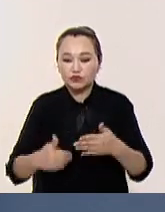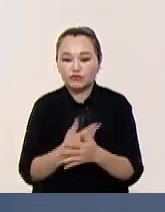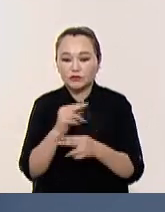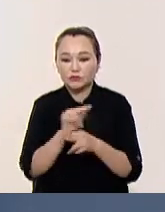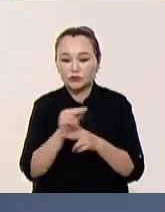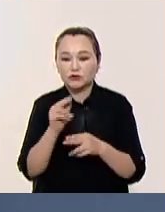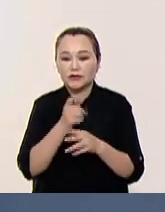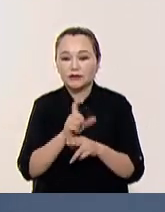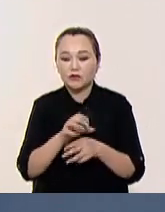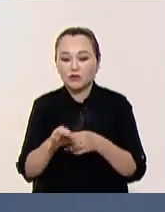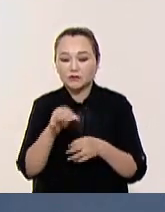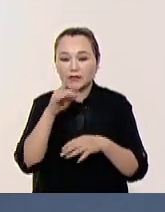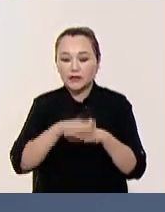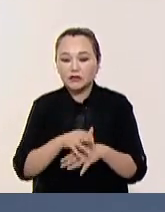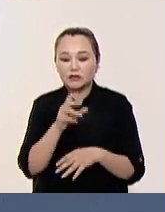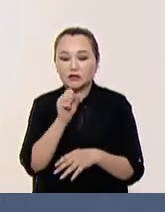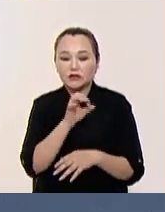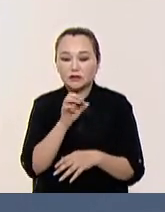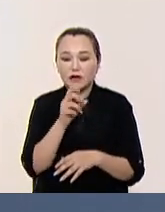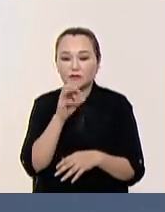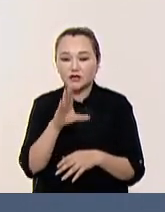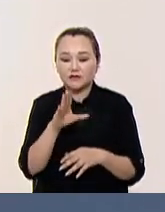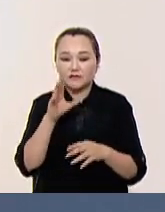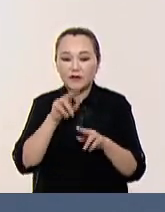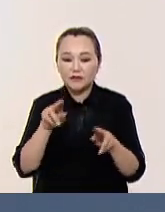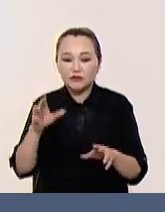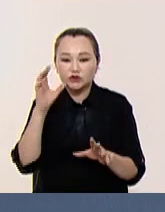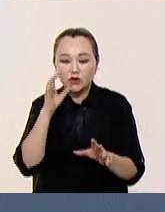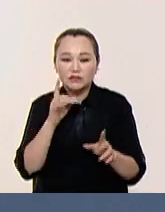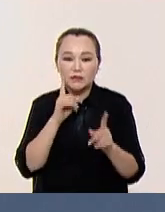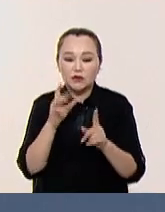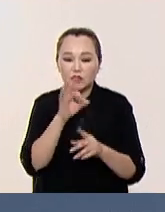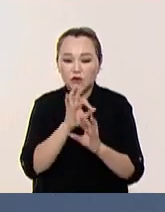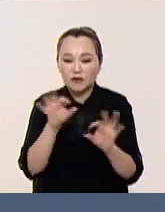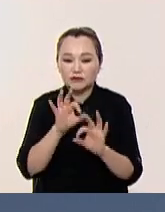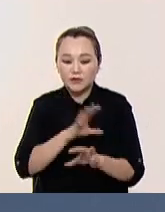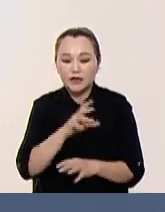Серік Шапкенов мәжілісте өткен парламенттік тыңдауда айтты. Сондай-ақ өңір әкімі